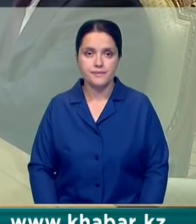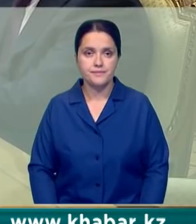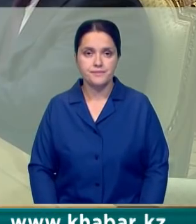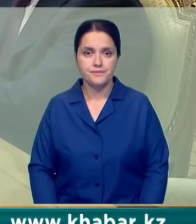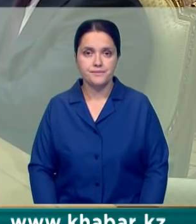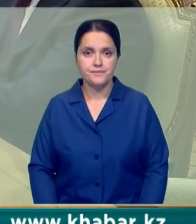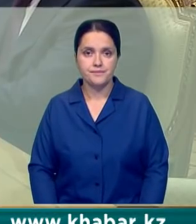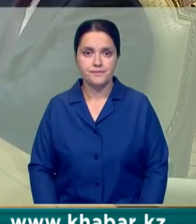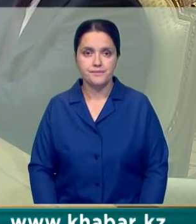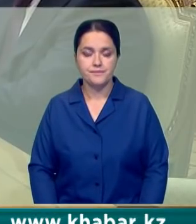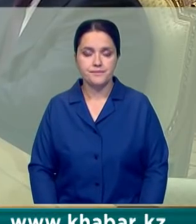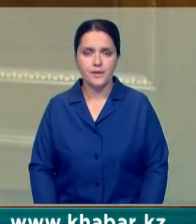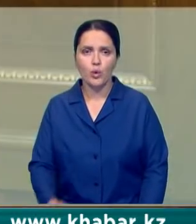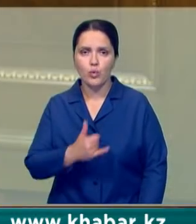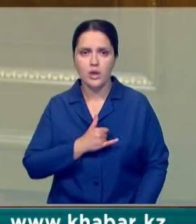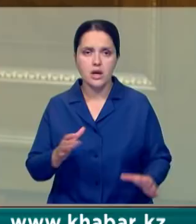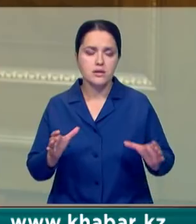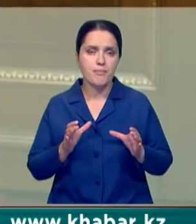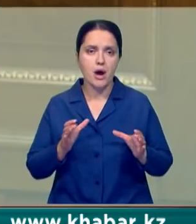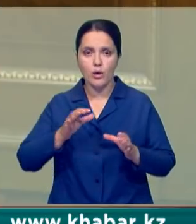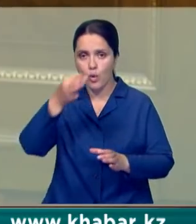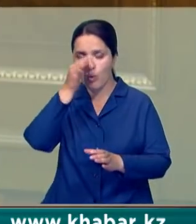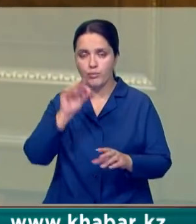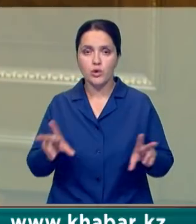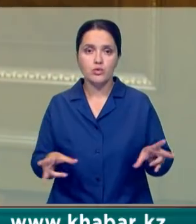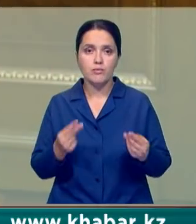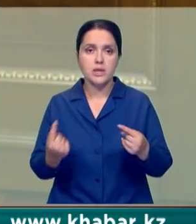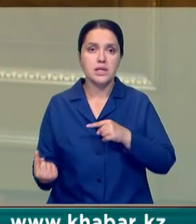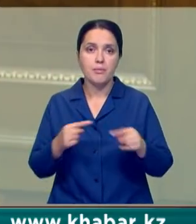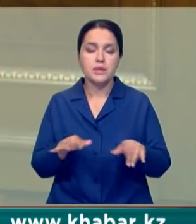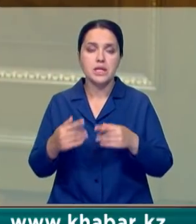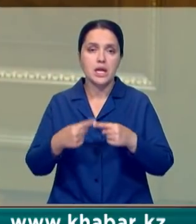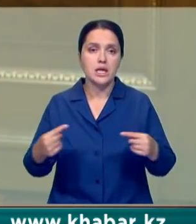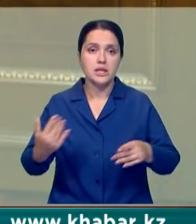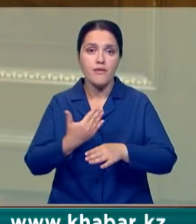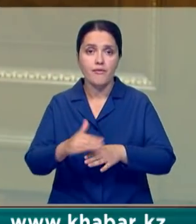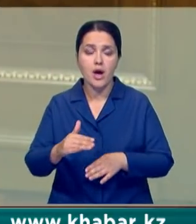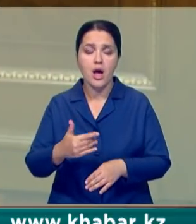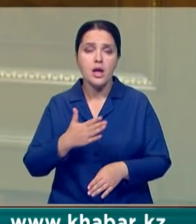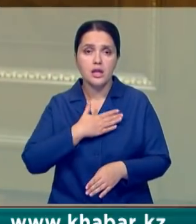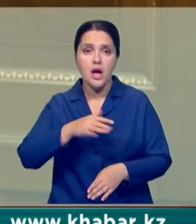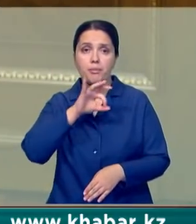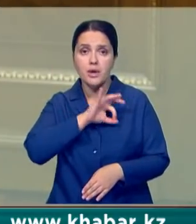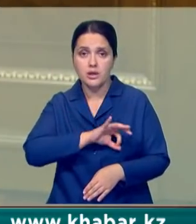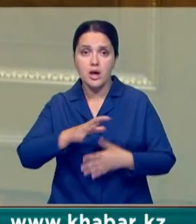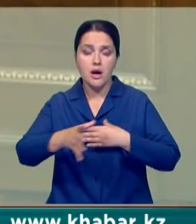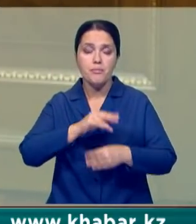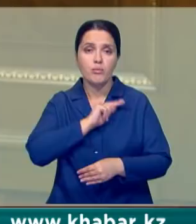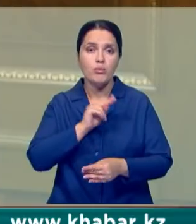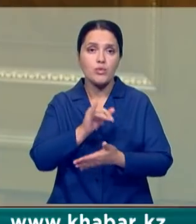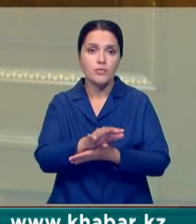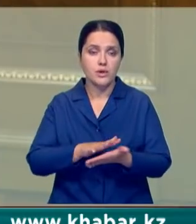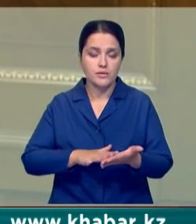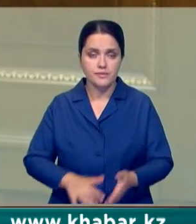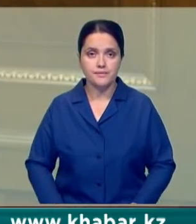петель у нас богатый опыт успешного взаимодействия в разных сферах думаю наше плодотворное сотрудничество будет продолжено